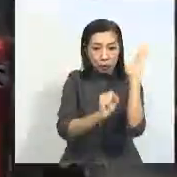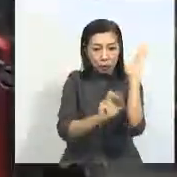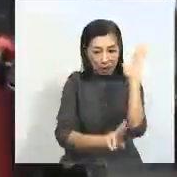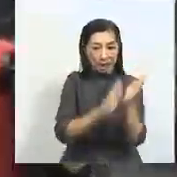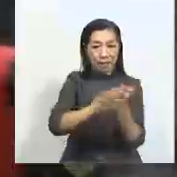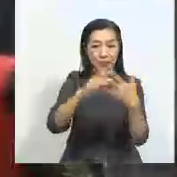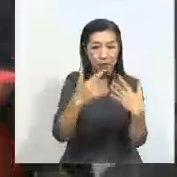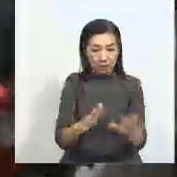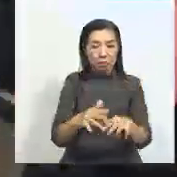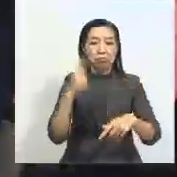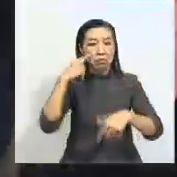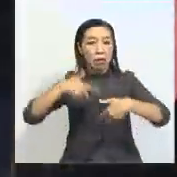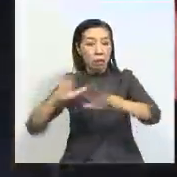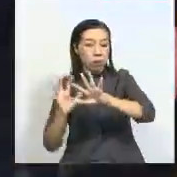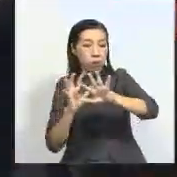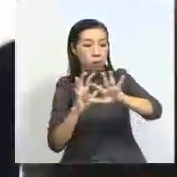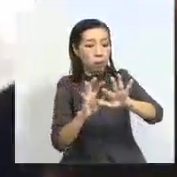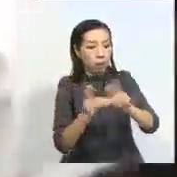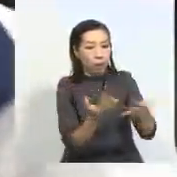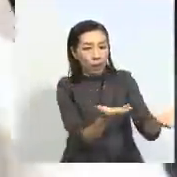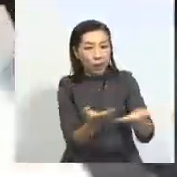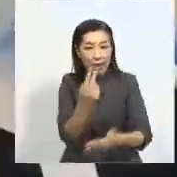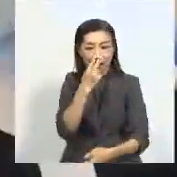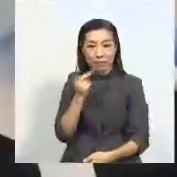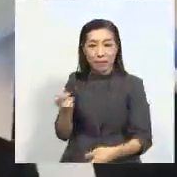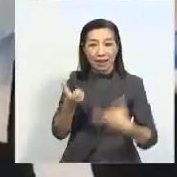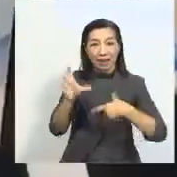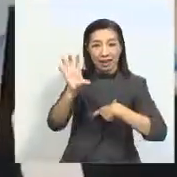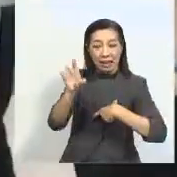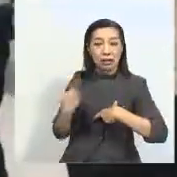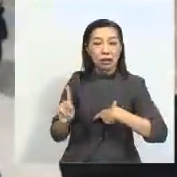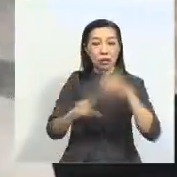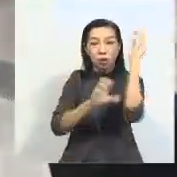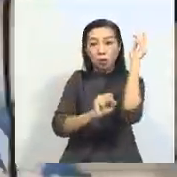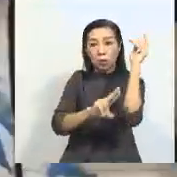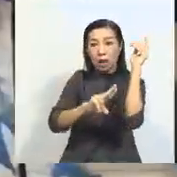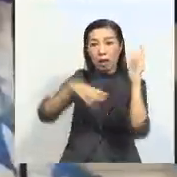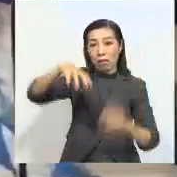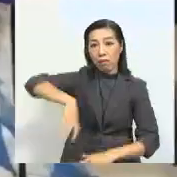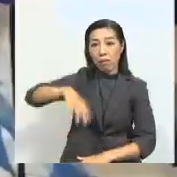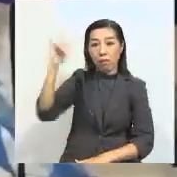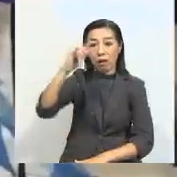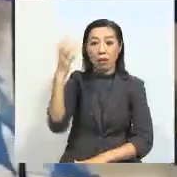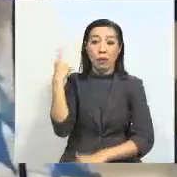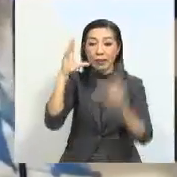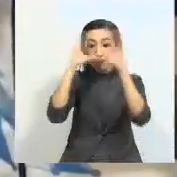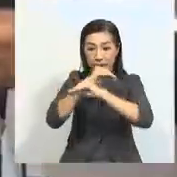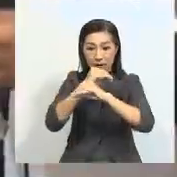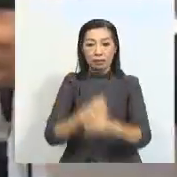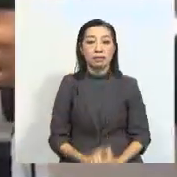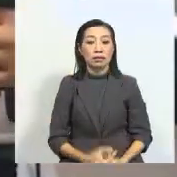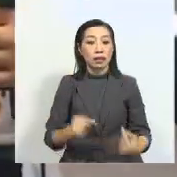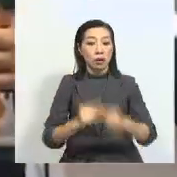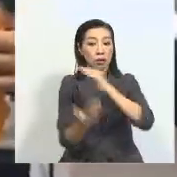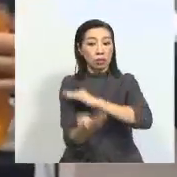านีแล้วท่ามกลางการต้อนรับอย่างอบอุ่นอันนี้เป็นบรรยากาศที่สนามบินสุราษฎร์ธานีเมื่อคืนนี้นะคะส่วนเมื่อเช้